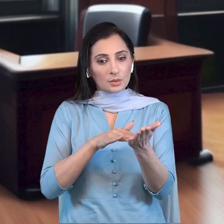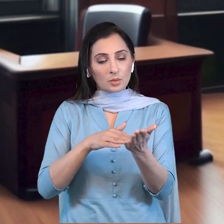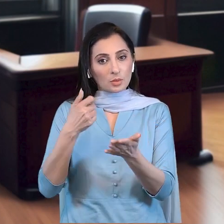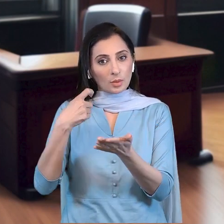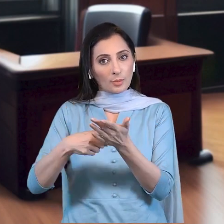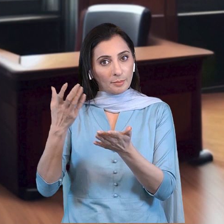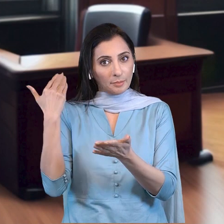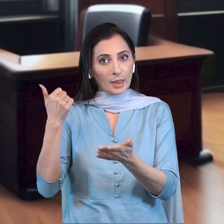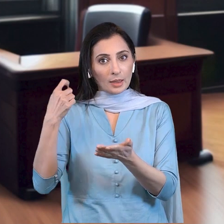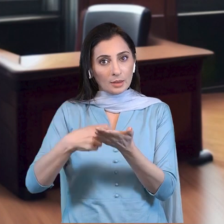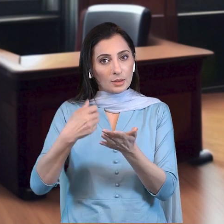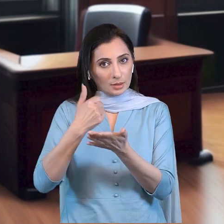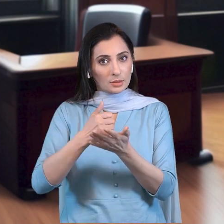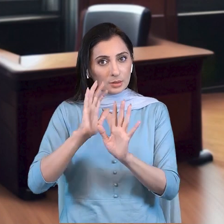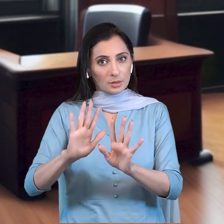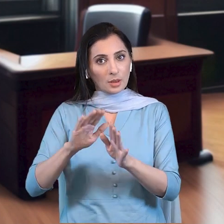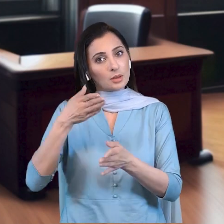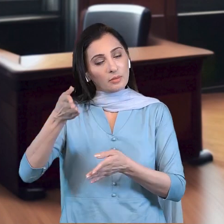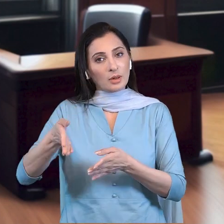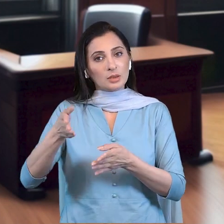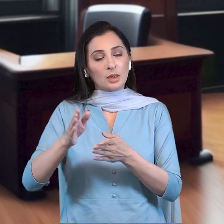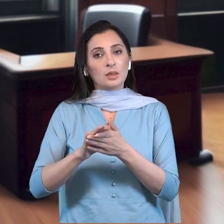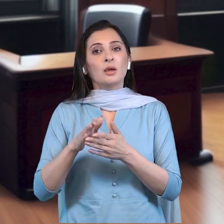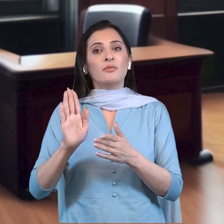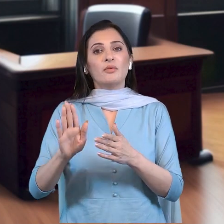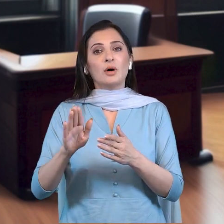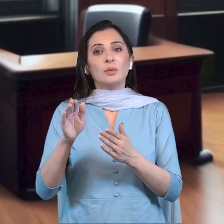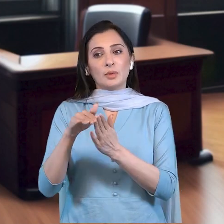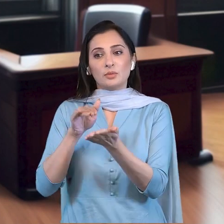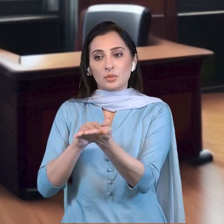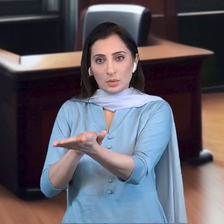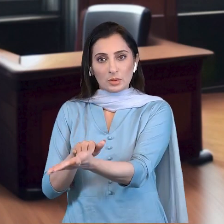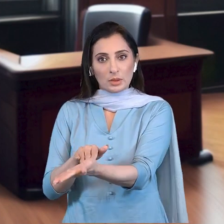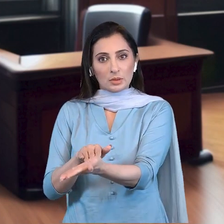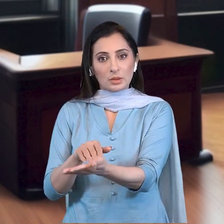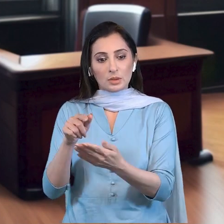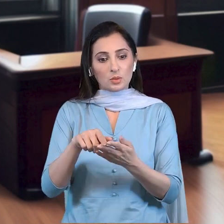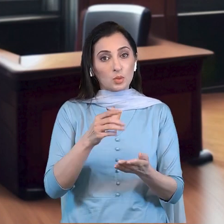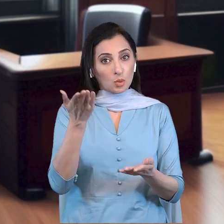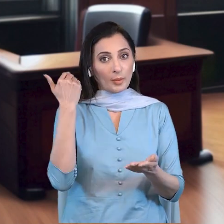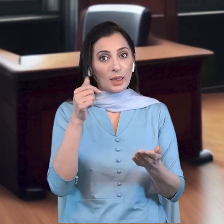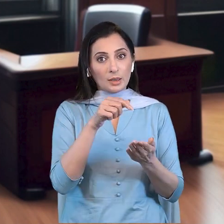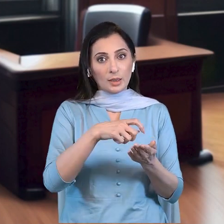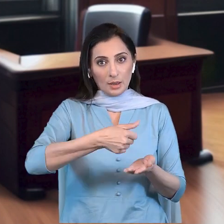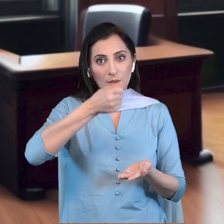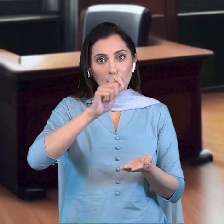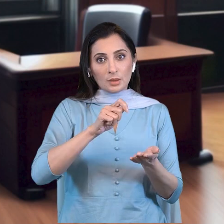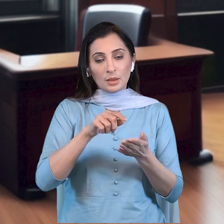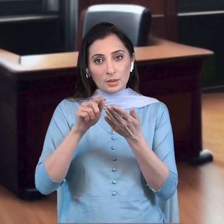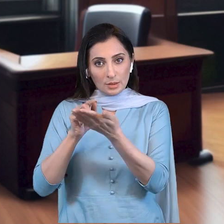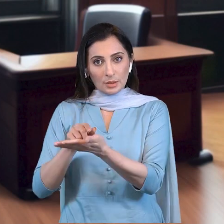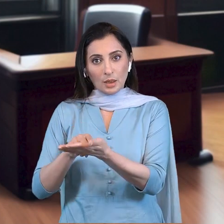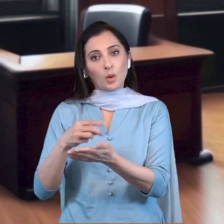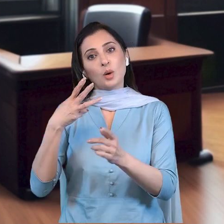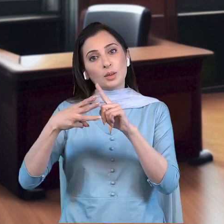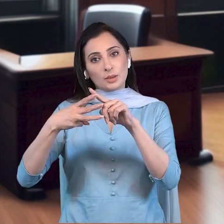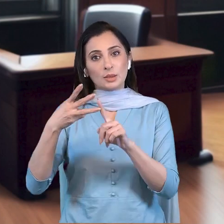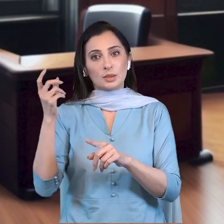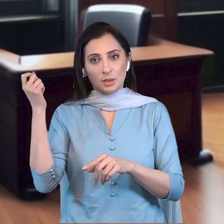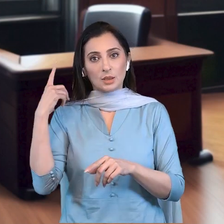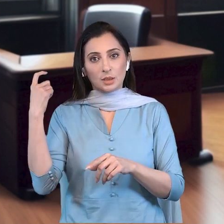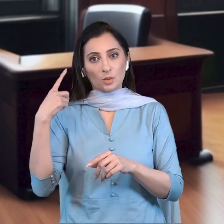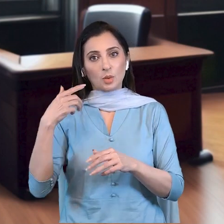فائل کرنے کے بعد وہاں پہ بھی 3 مہینے کا پروسیجر ہوگا، 3 دفعہ ہیئرنگ ہوگی. الٹیمیٹلی ان کو بھی وہاں سے